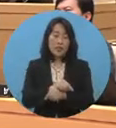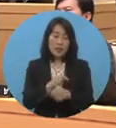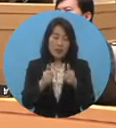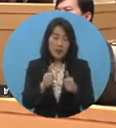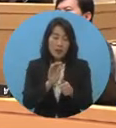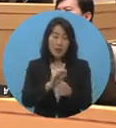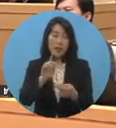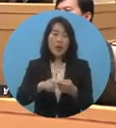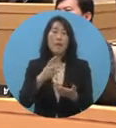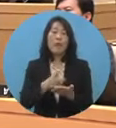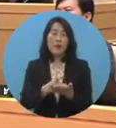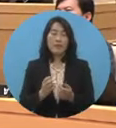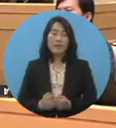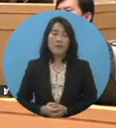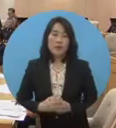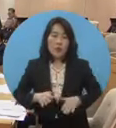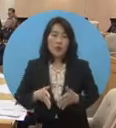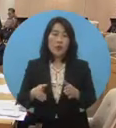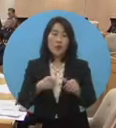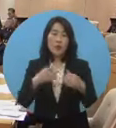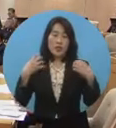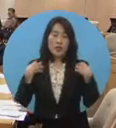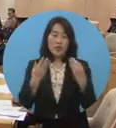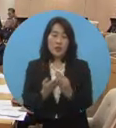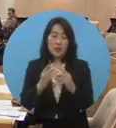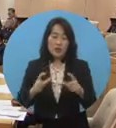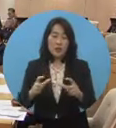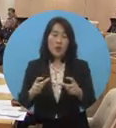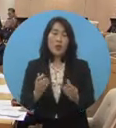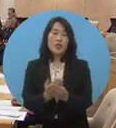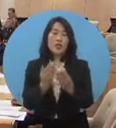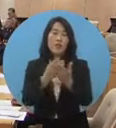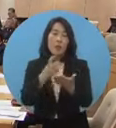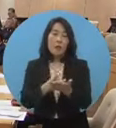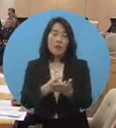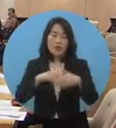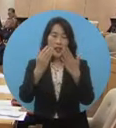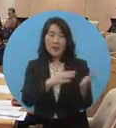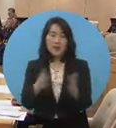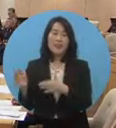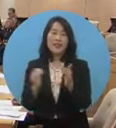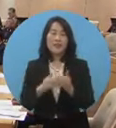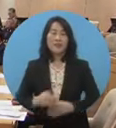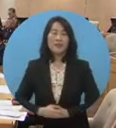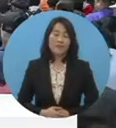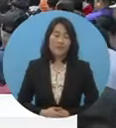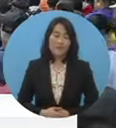행정심판 지원에 관한 조례 약 전라남도교육청 섬 지역 교육 진흥 조례안 등의 안건을 처리했습니다